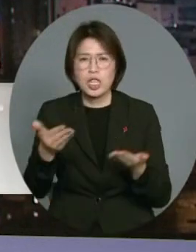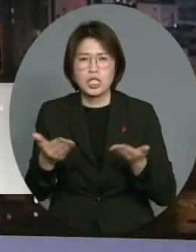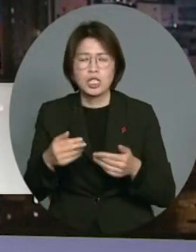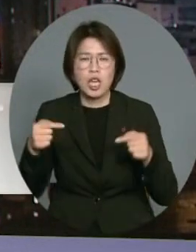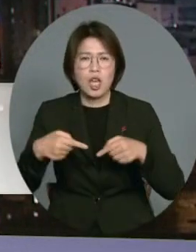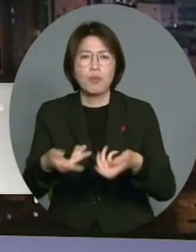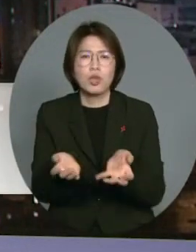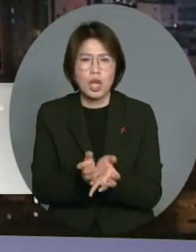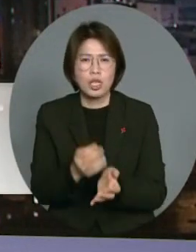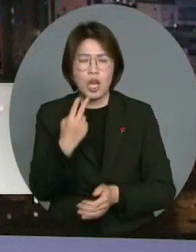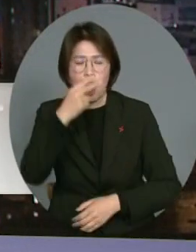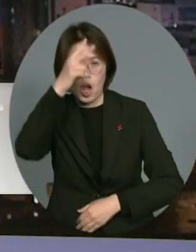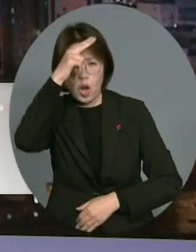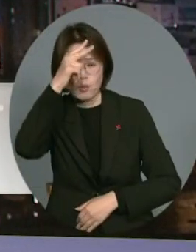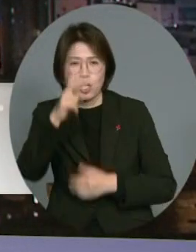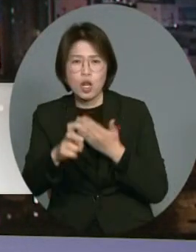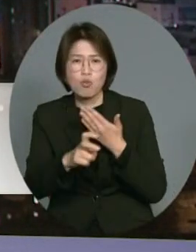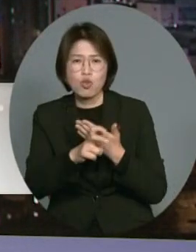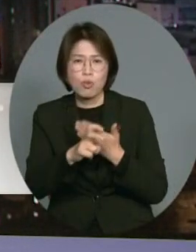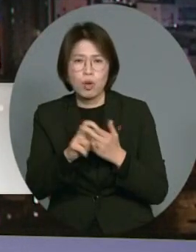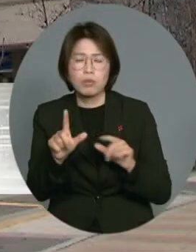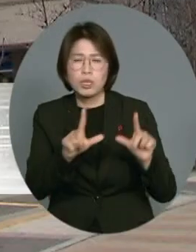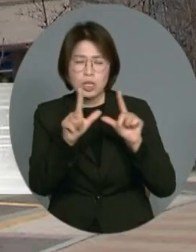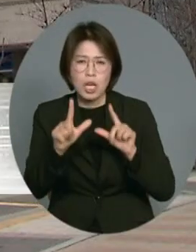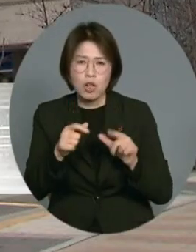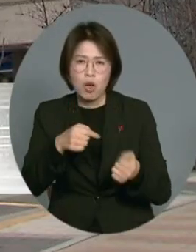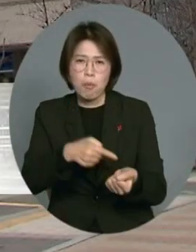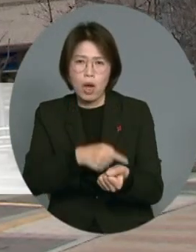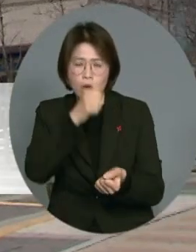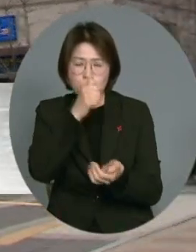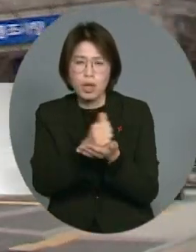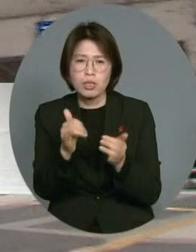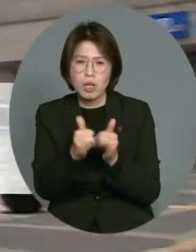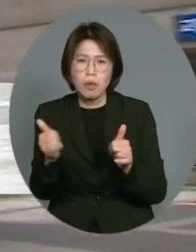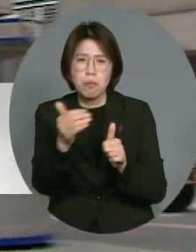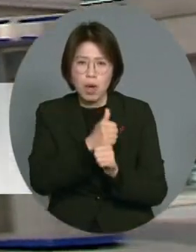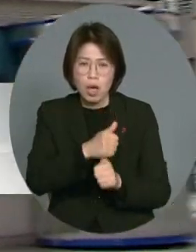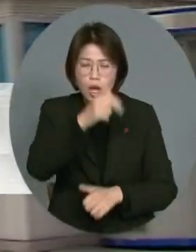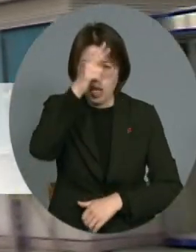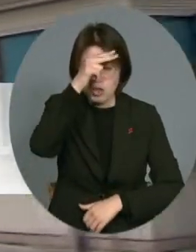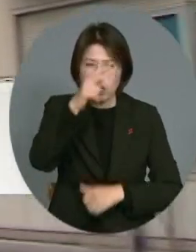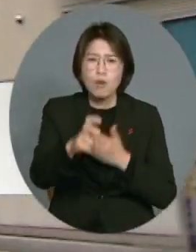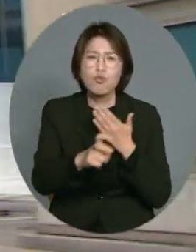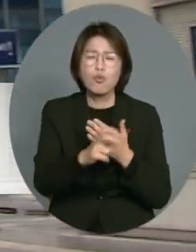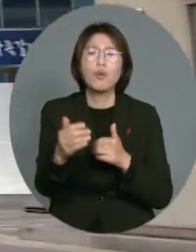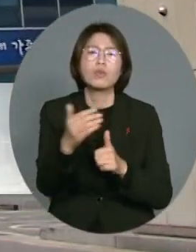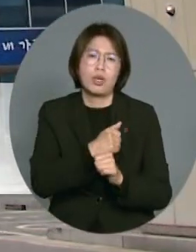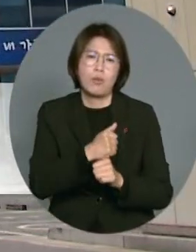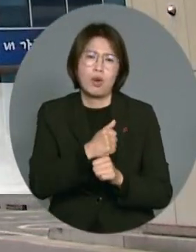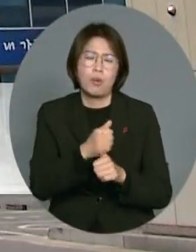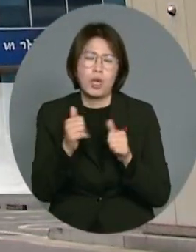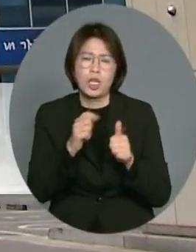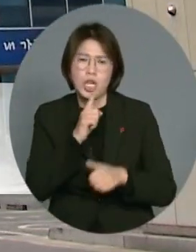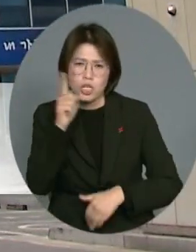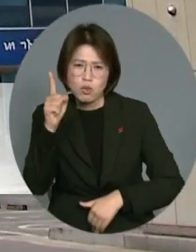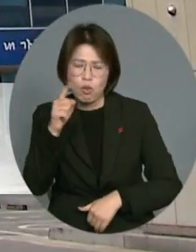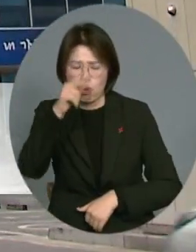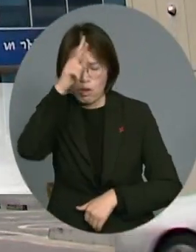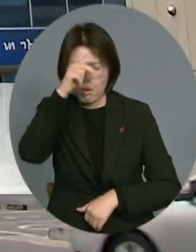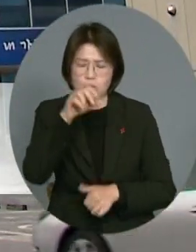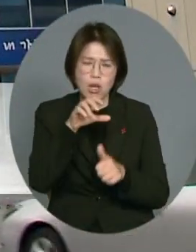전국경찰직장협의회는 검찰이 불법 체류 마약 사범을 검거한 경찰을 불법 체포라며 기소한 것은 경찰